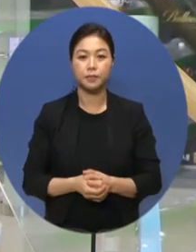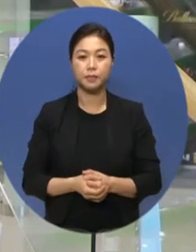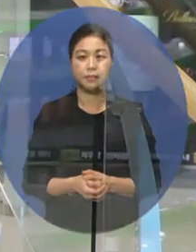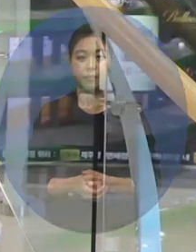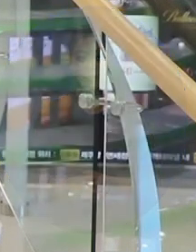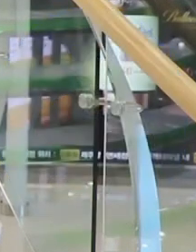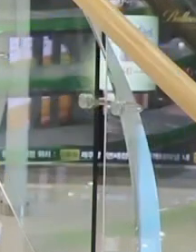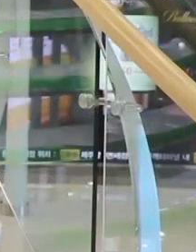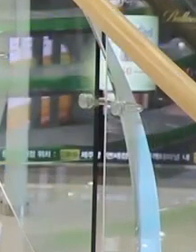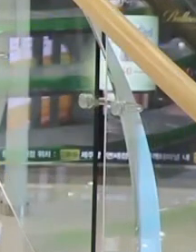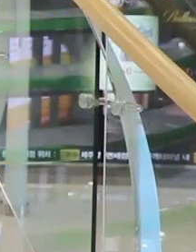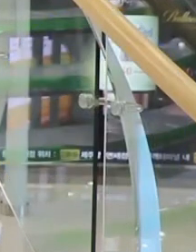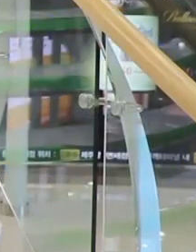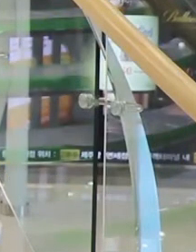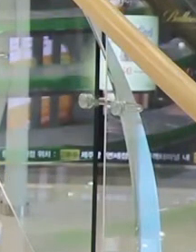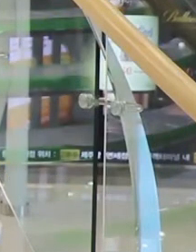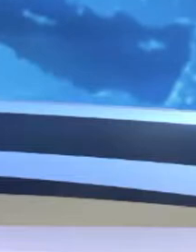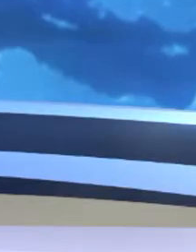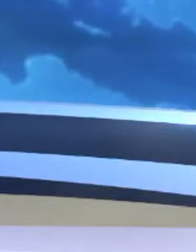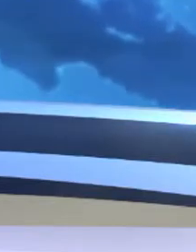복지TV 뉴스 이영춘입니다.